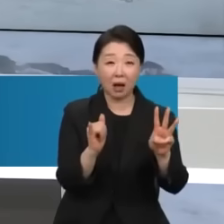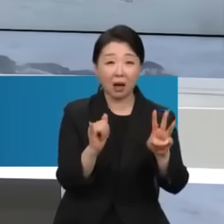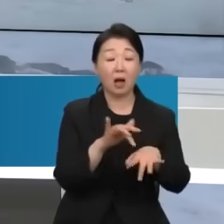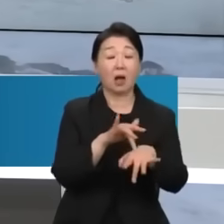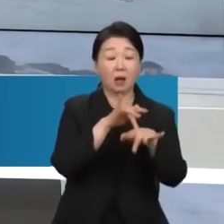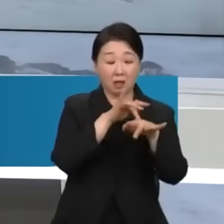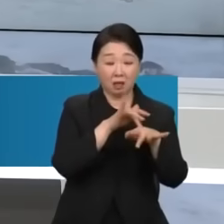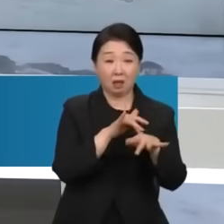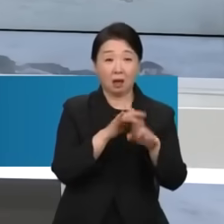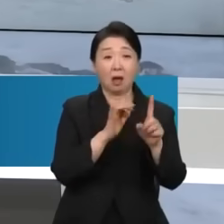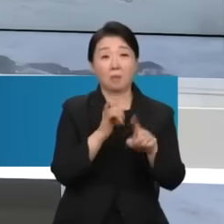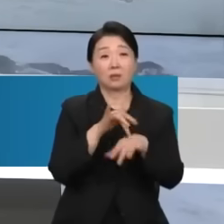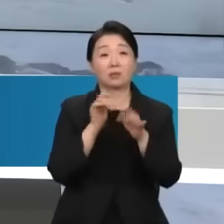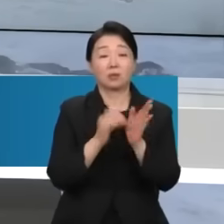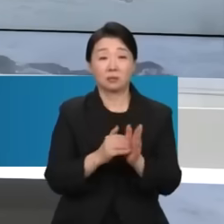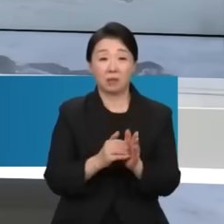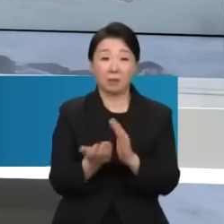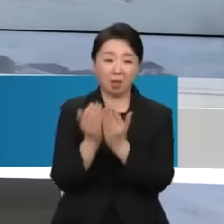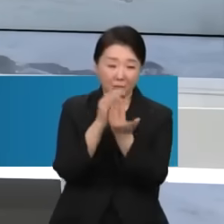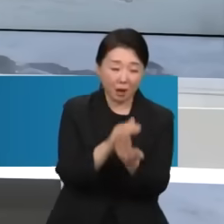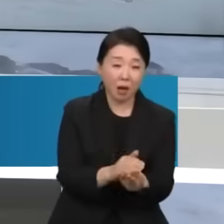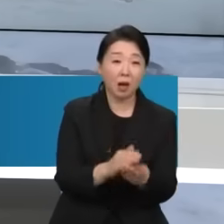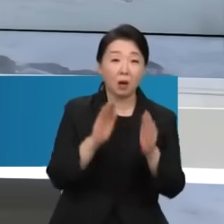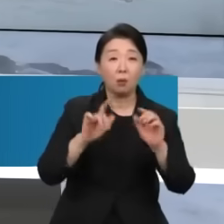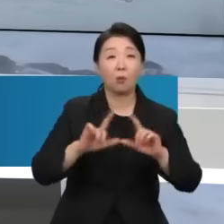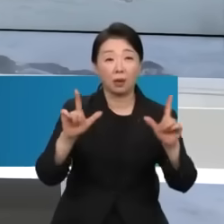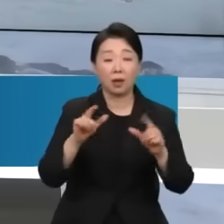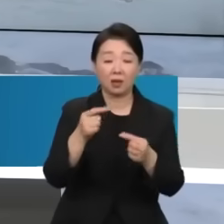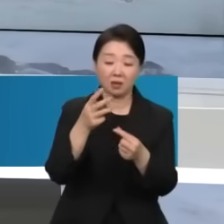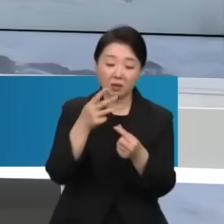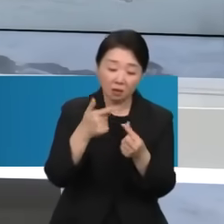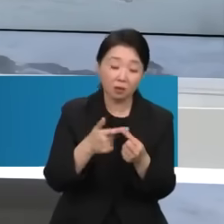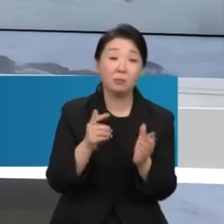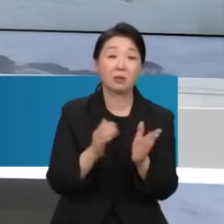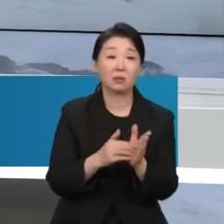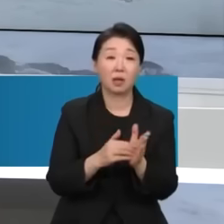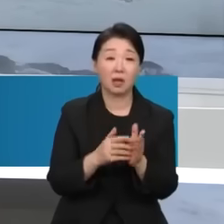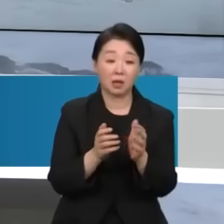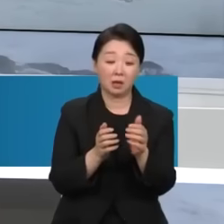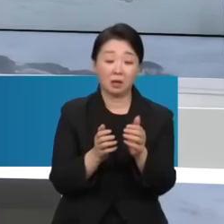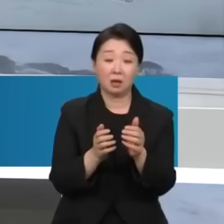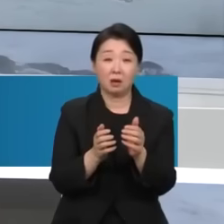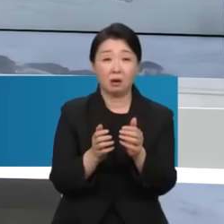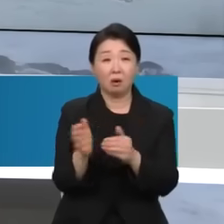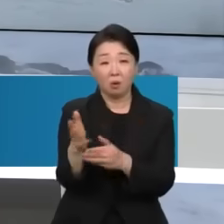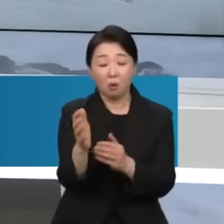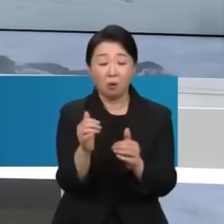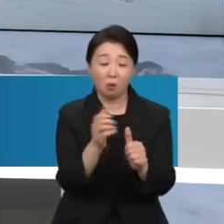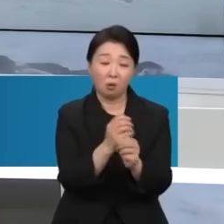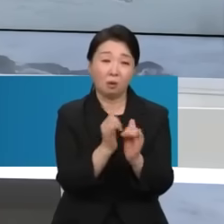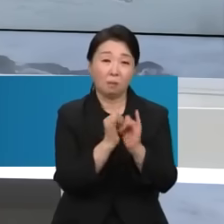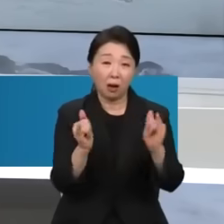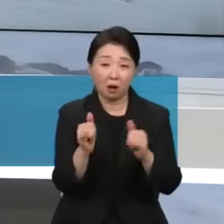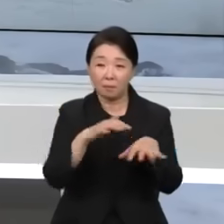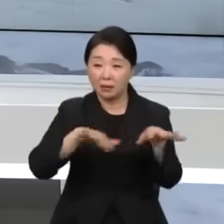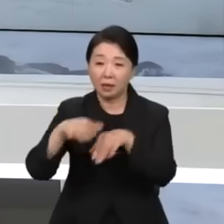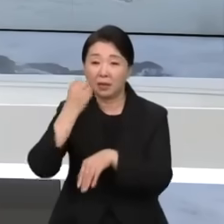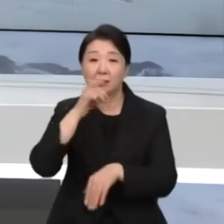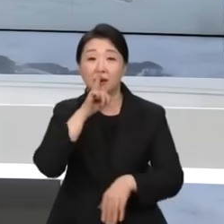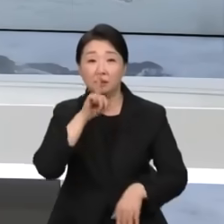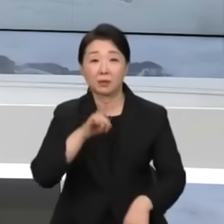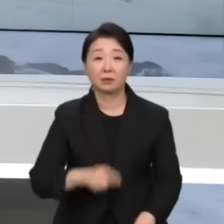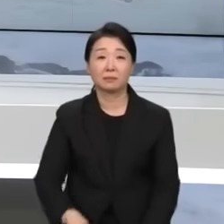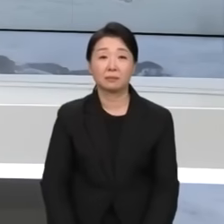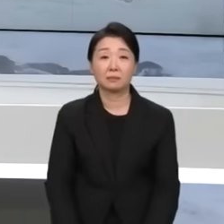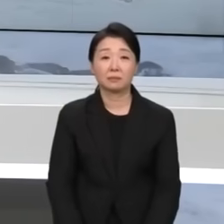뒤집히거나 가라앉는 사고가 이달에만 벌써 6번째인데 어민들은 최근 바다가 이해하기 어려울 정도로 이상하다고 말합니다.